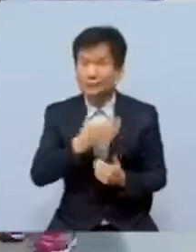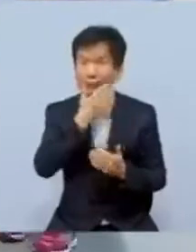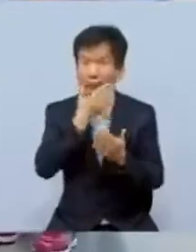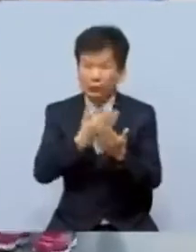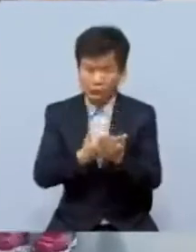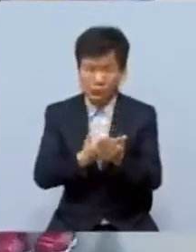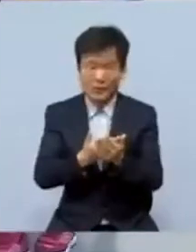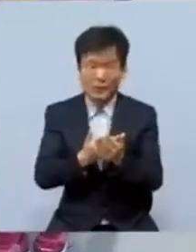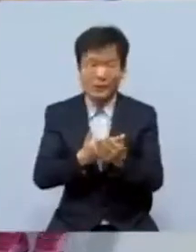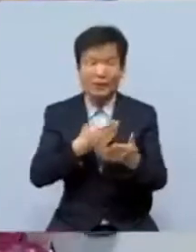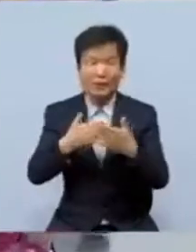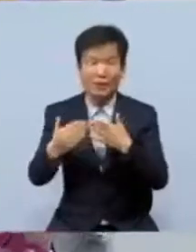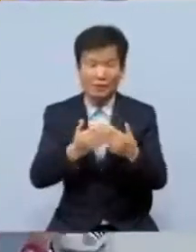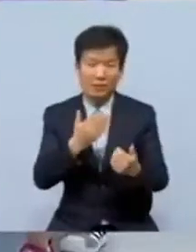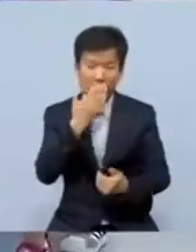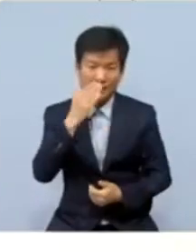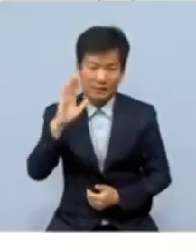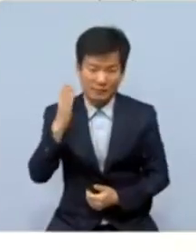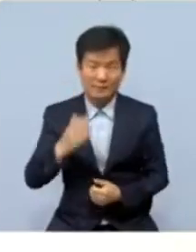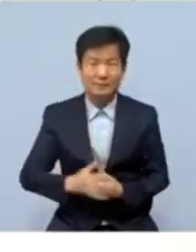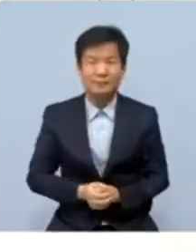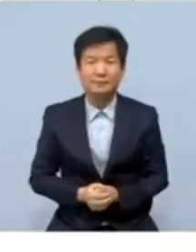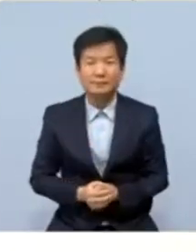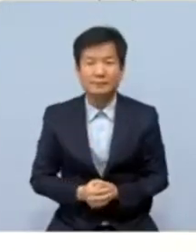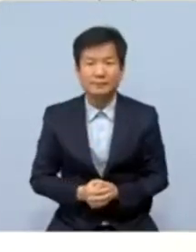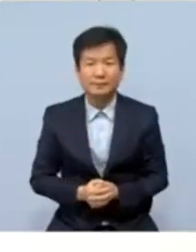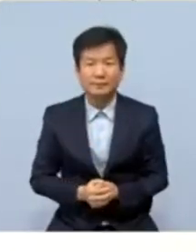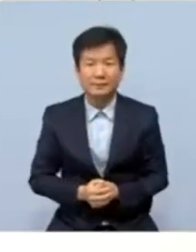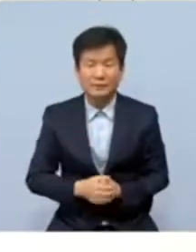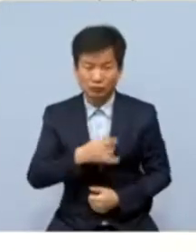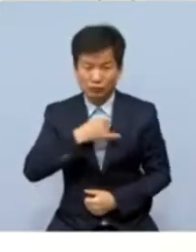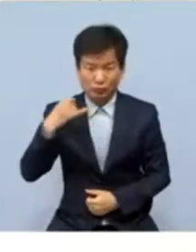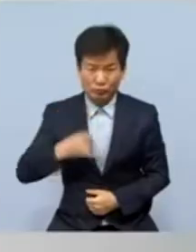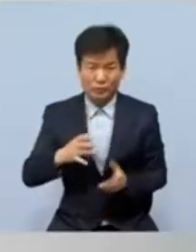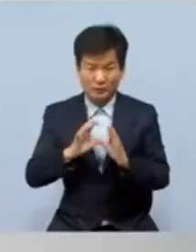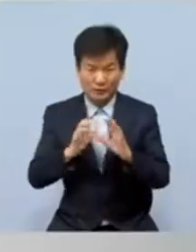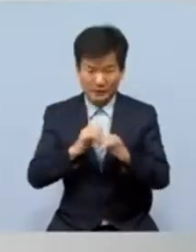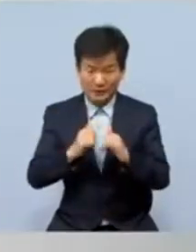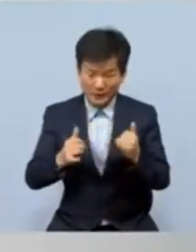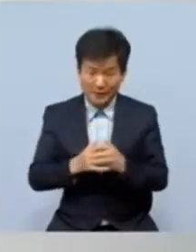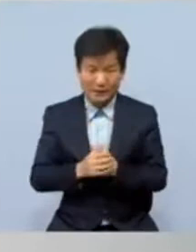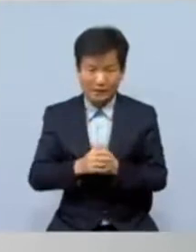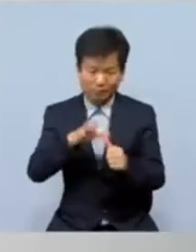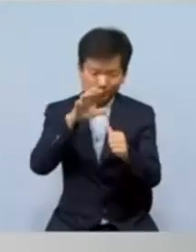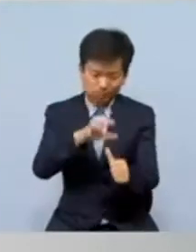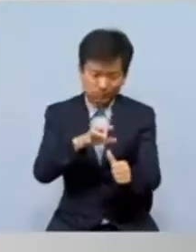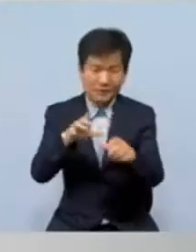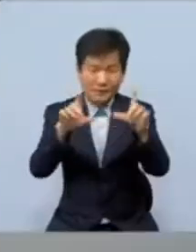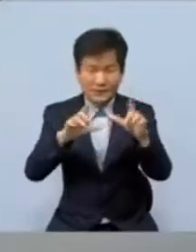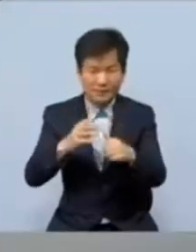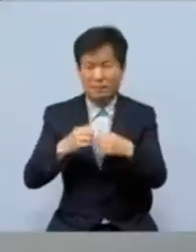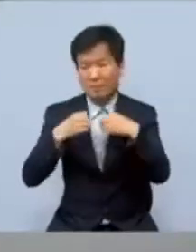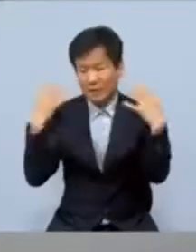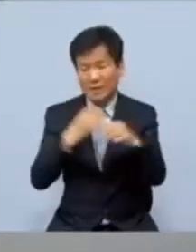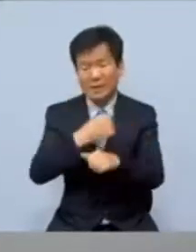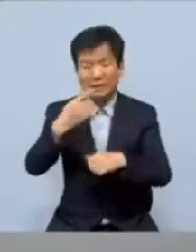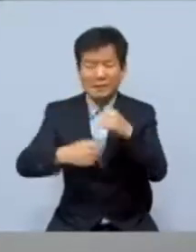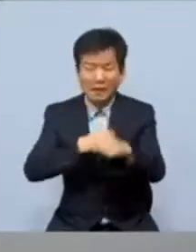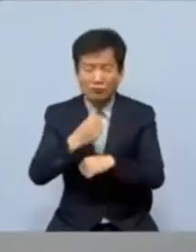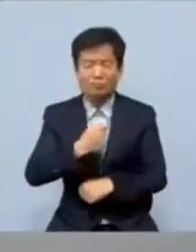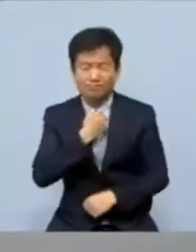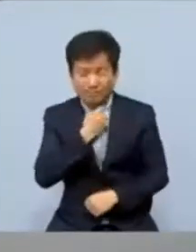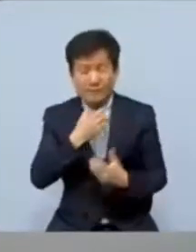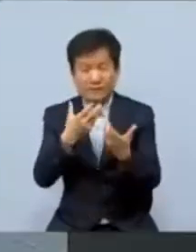귀중한 경험이 될 것 같아요. 특히 중국 작가들은 억압되고 통제되는 삶에서 벗어나 자유를